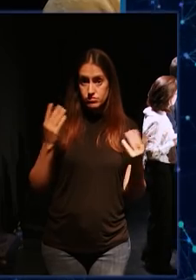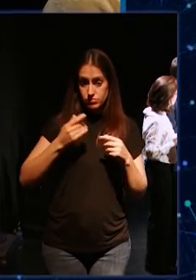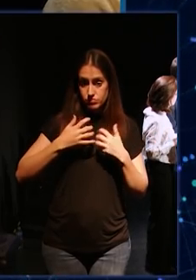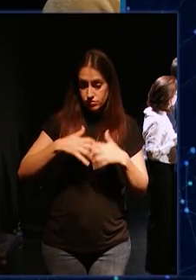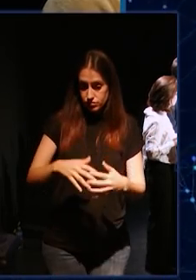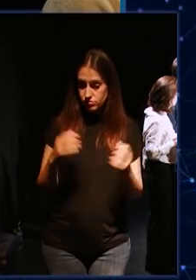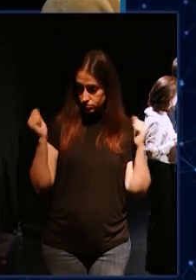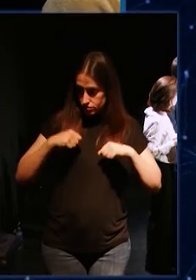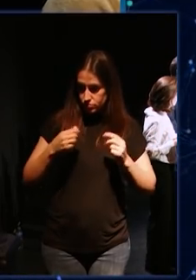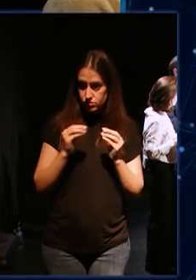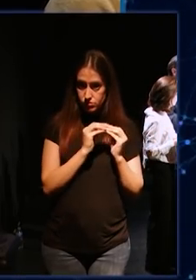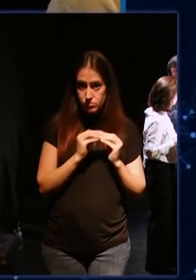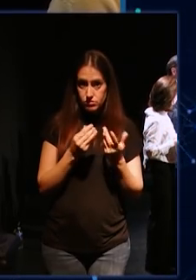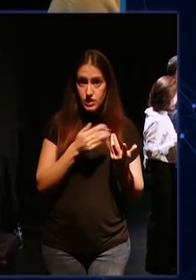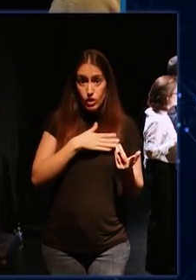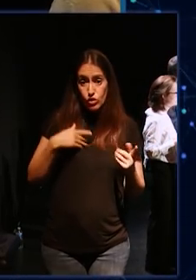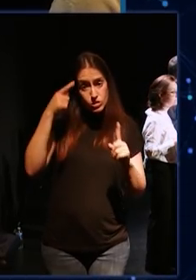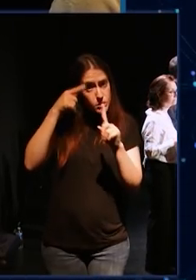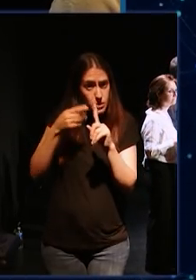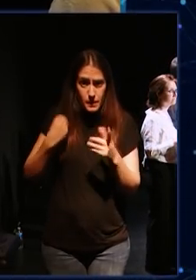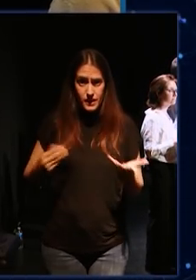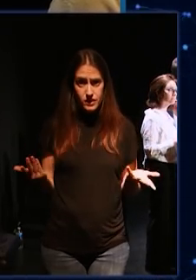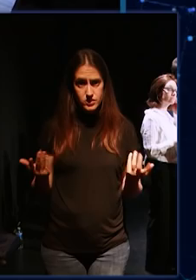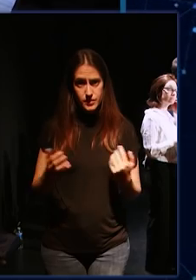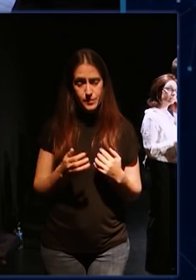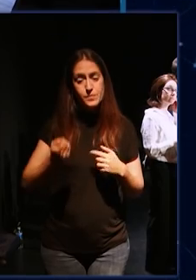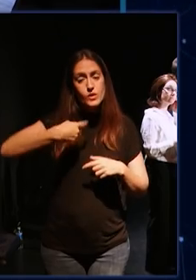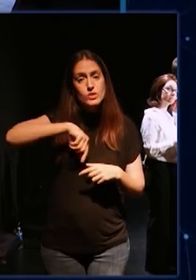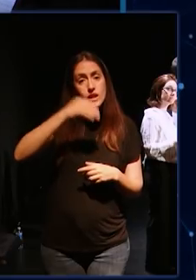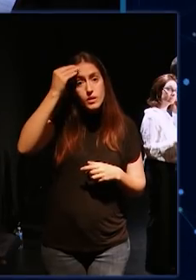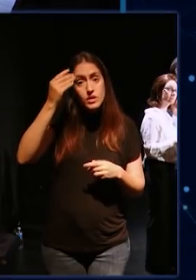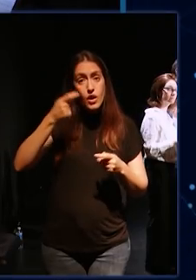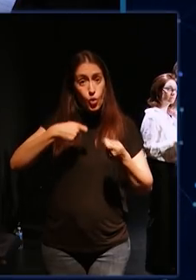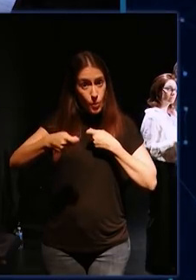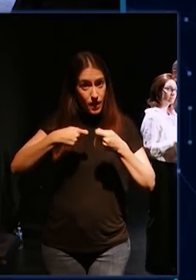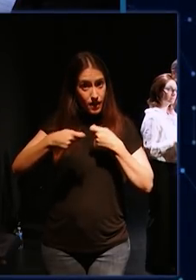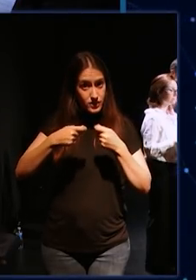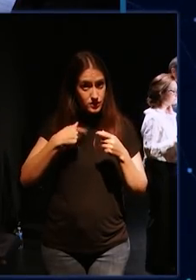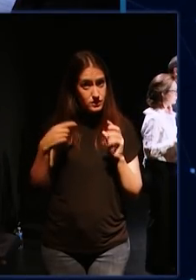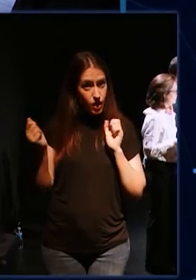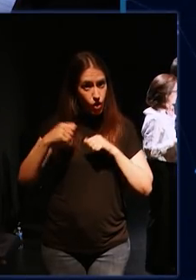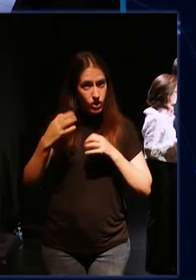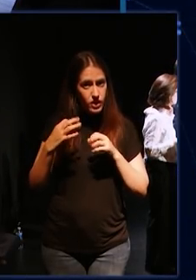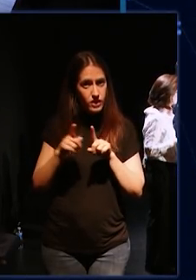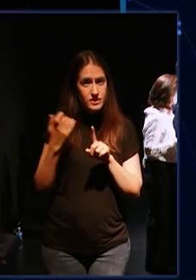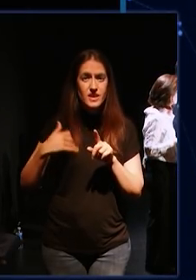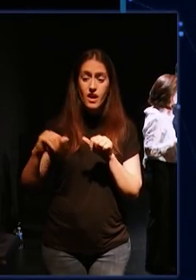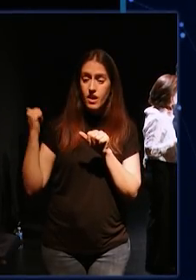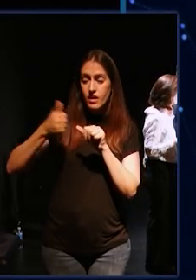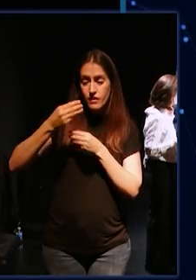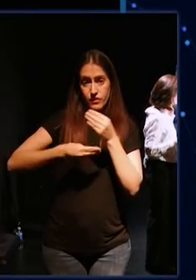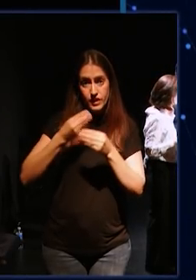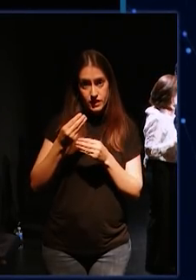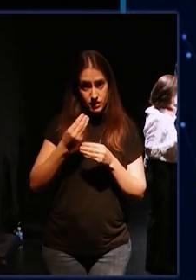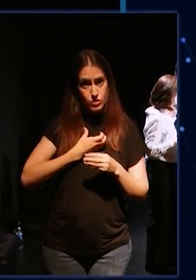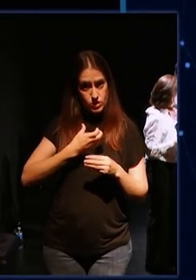fer, posem-nos d'acord, si tots volem pràcticament el mateix. Nosaltres, pel que fa al comerç, que estem d'acord amb la iniciativa que s'ha dut fins ara per part